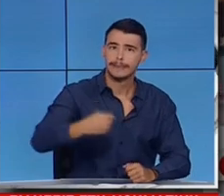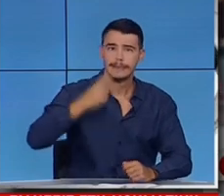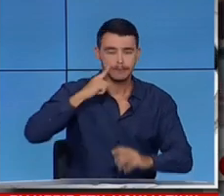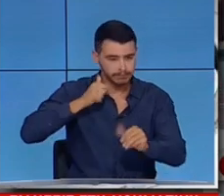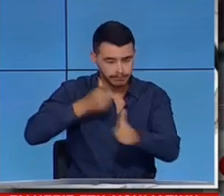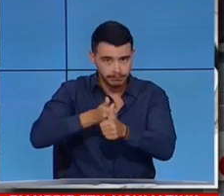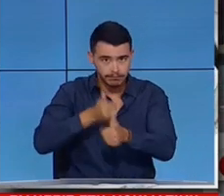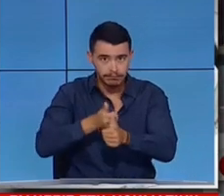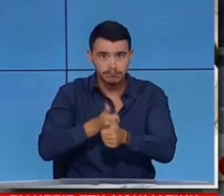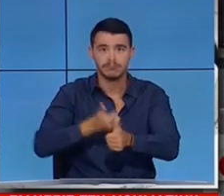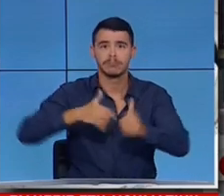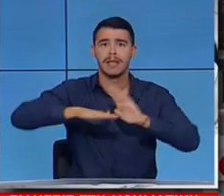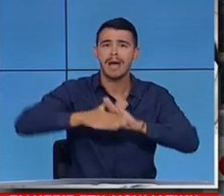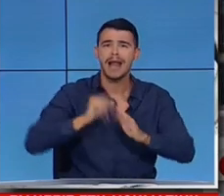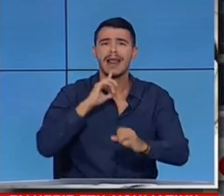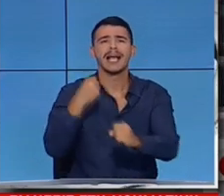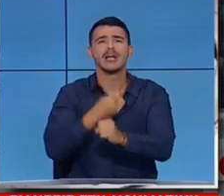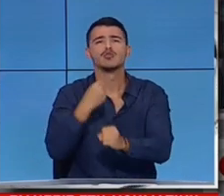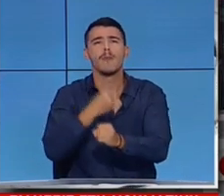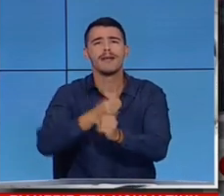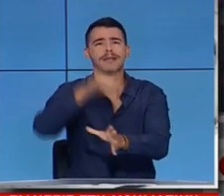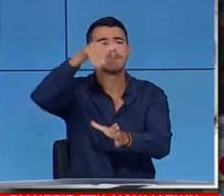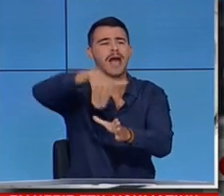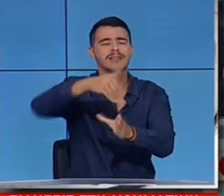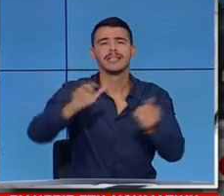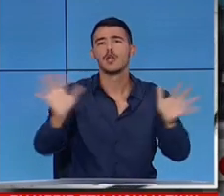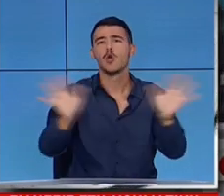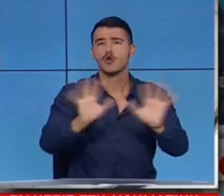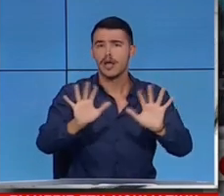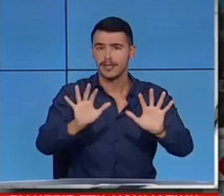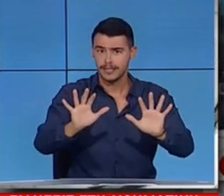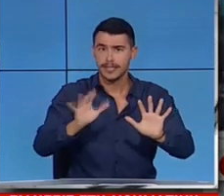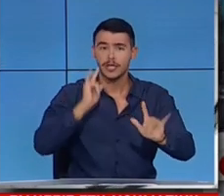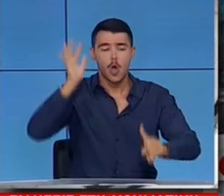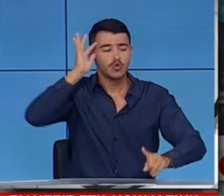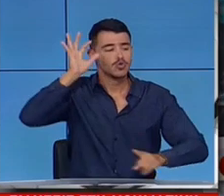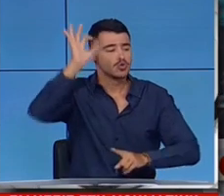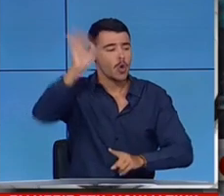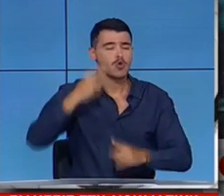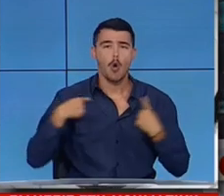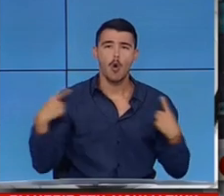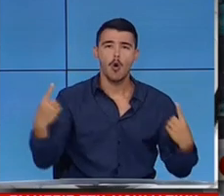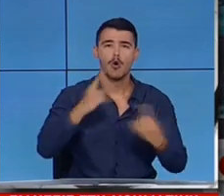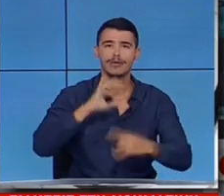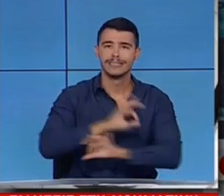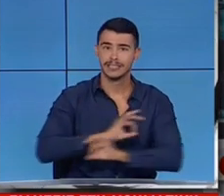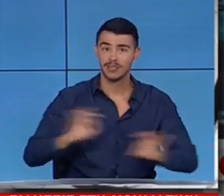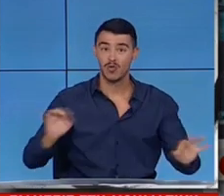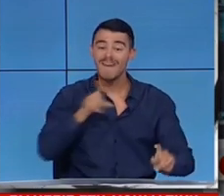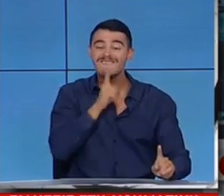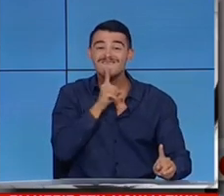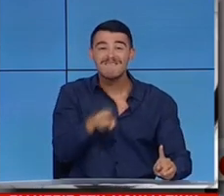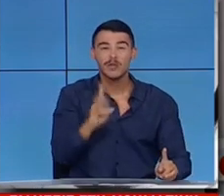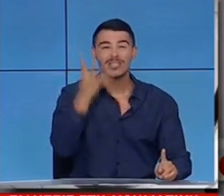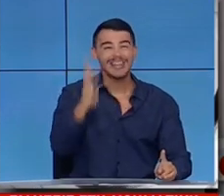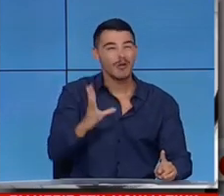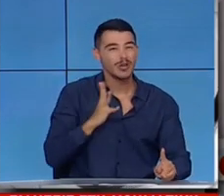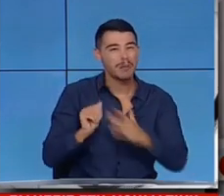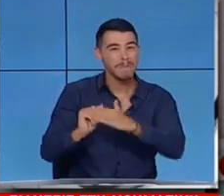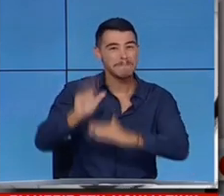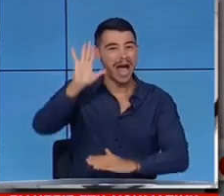των εργαζομένων στα μέσα ενημέρωσης, ούτως ώστε να είμαστε βέβαιοι ότι ανά πάσα στιγμή αυτή η ρήτρα